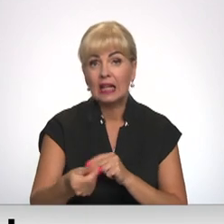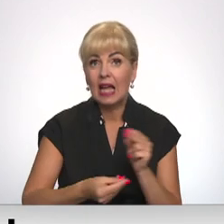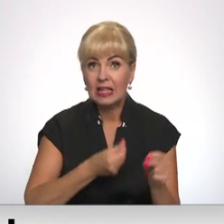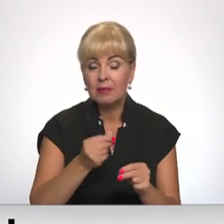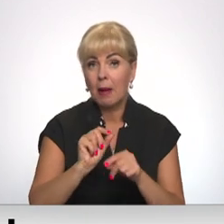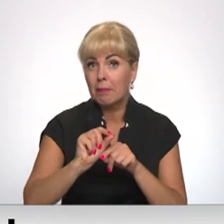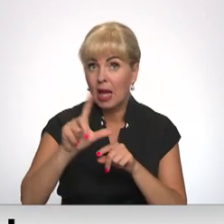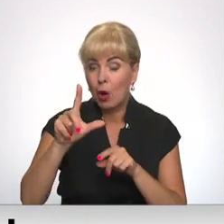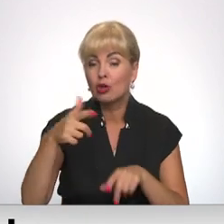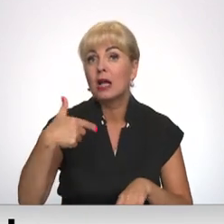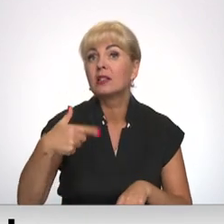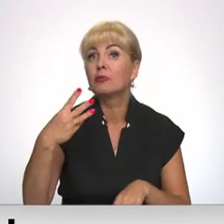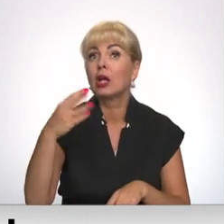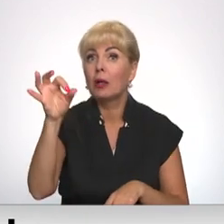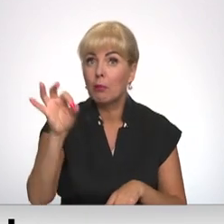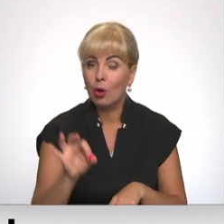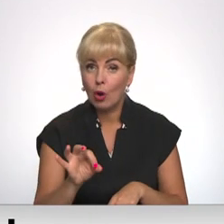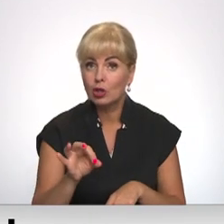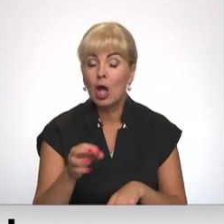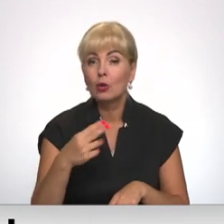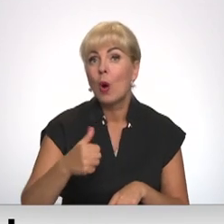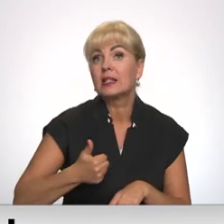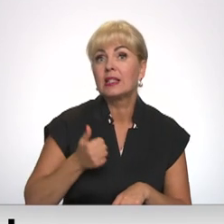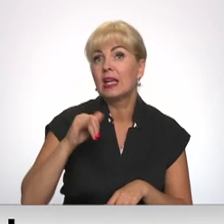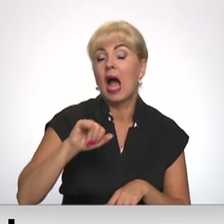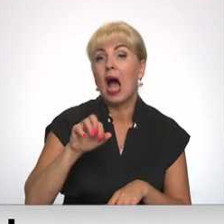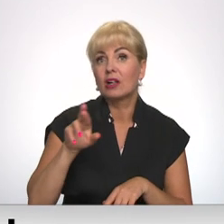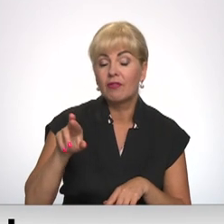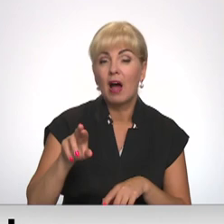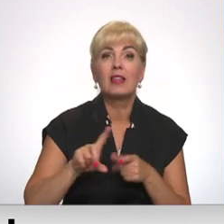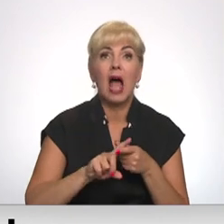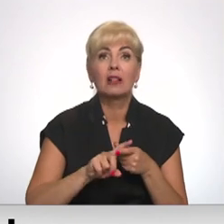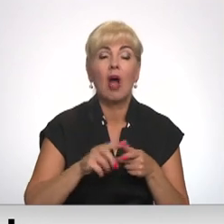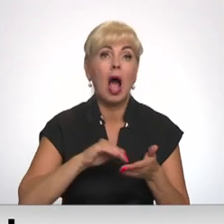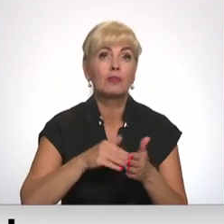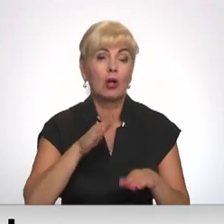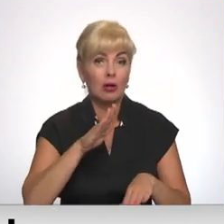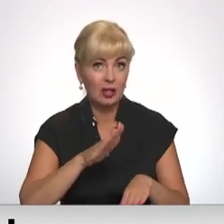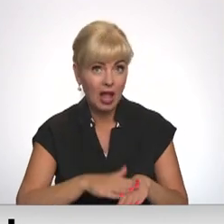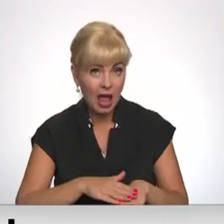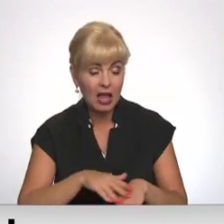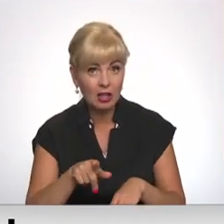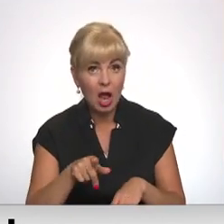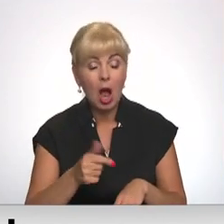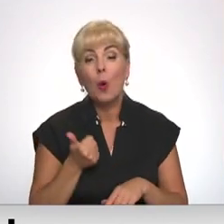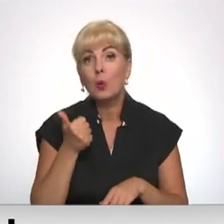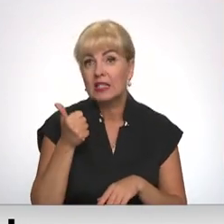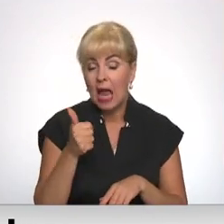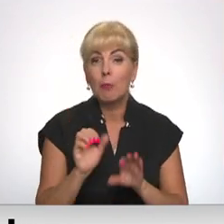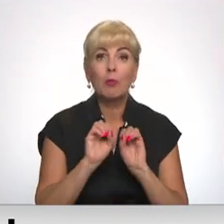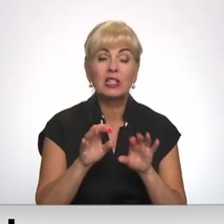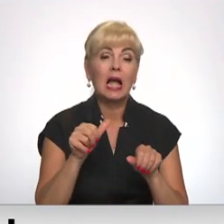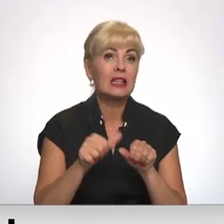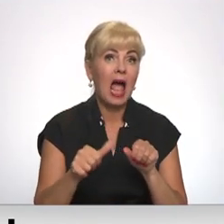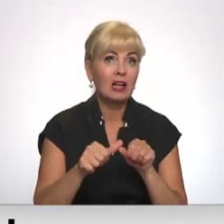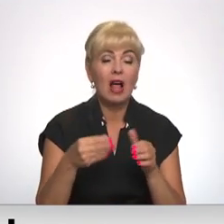kā minimums par 74% no SIA Jarva neatkarīgu apstākļu dēļ. Citāta beigas. Uzņēmums skaidro, ka degvielas